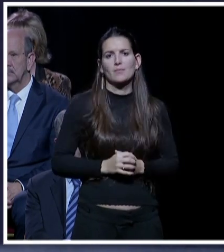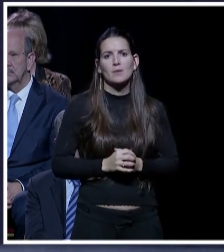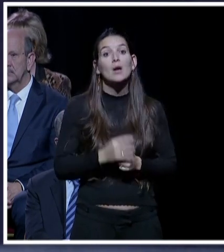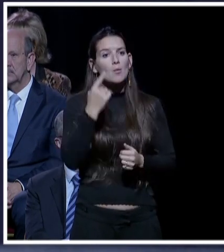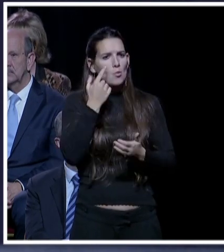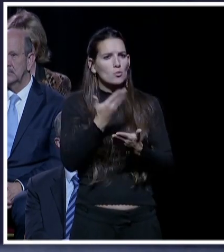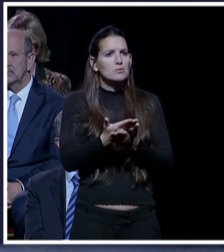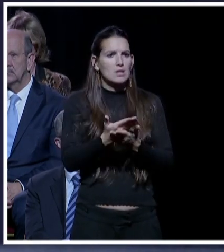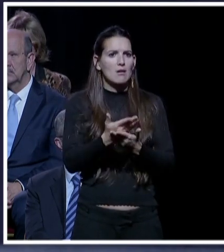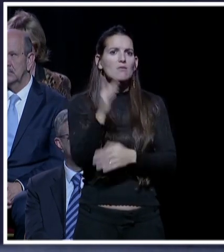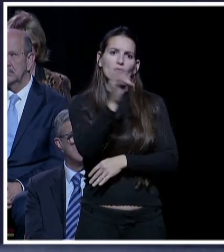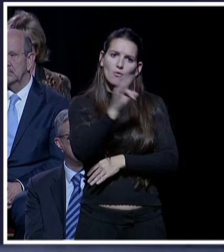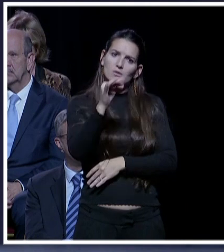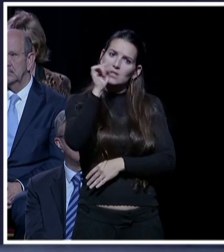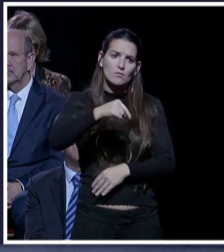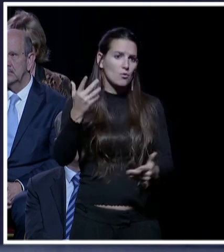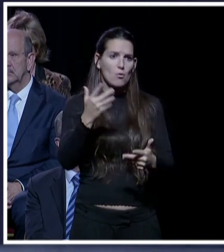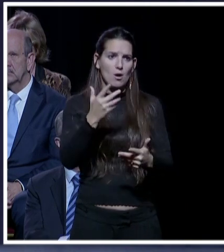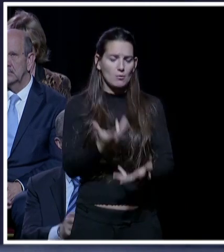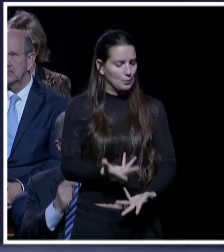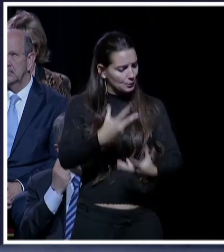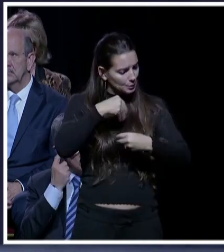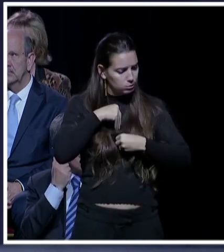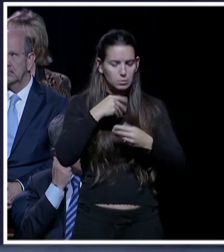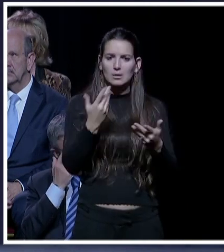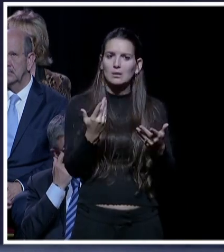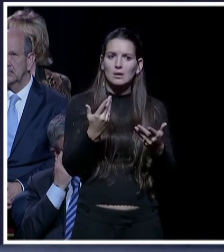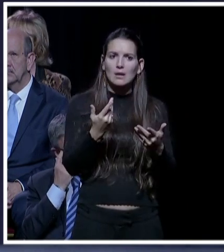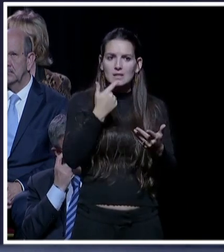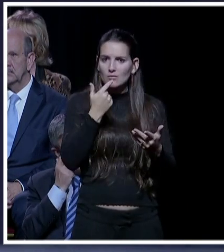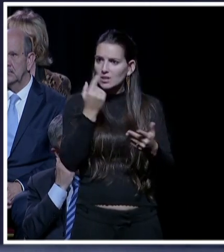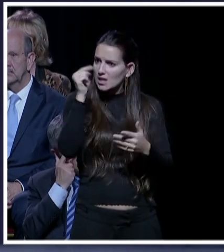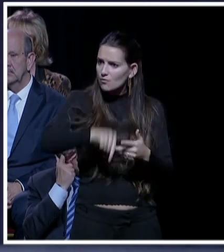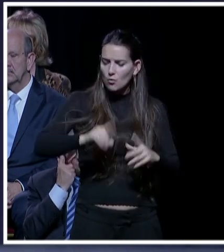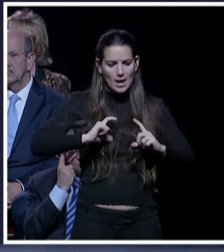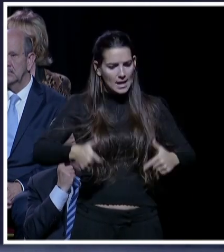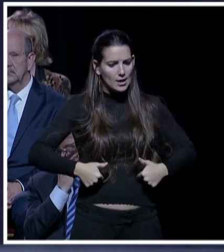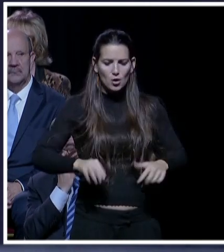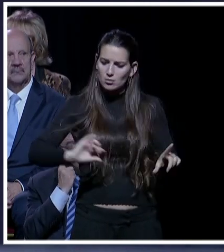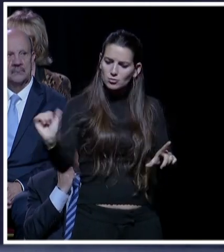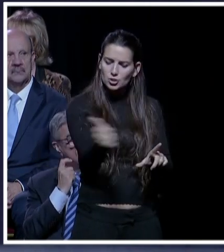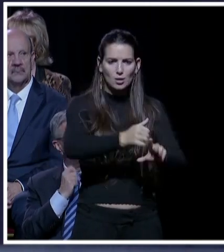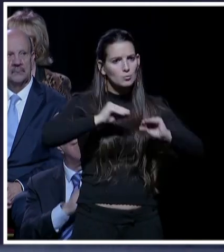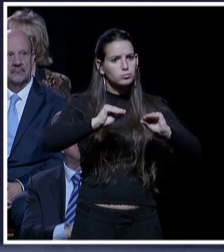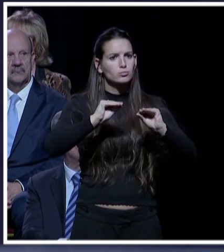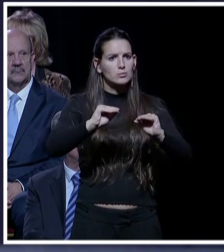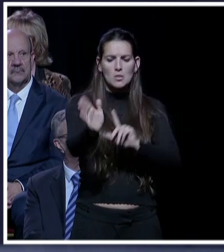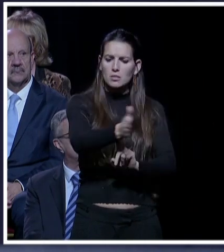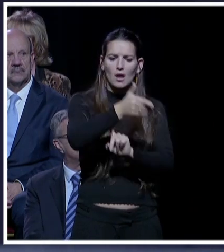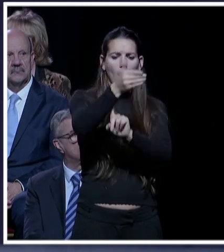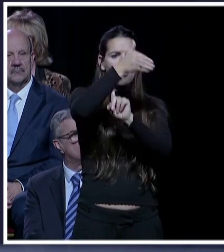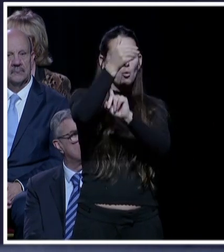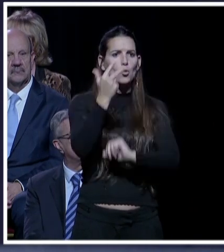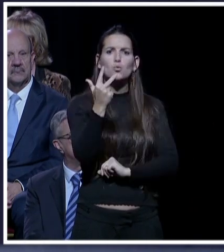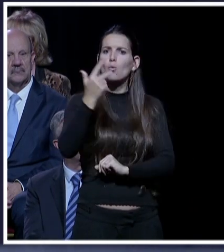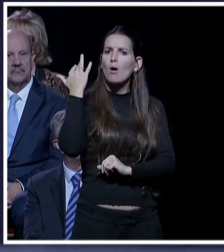doit s'apprendre et se réapprendre. Dès l'école, partageons nos symboles. Le drapeau aux trois couleurs qui représente